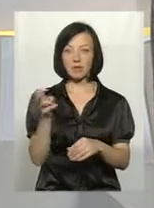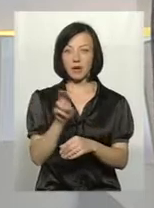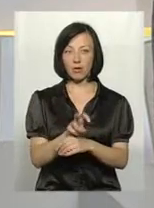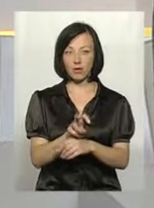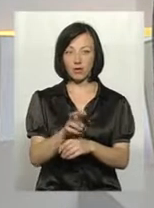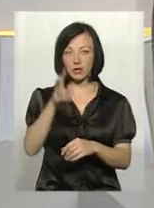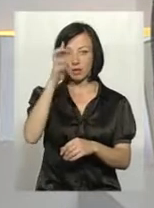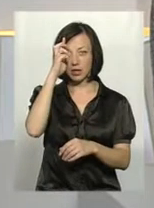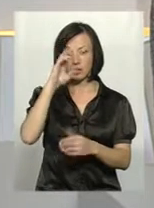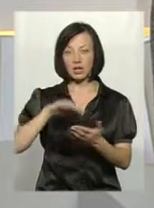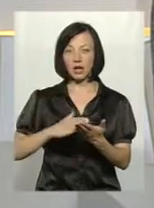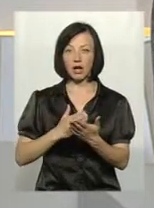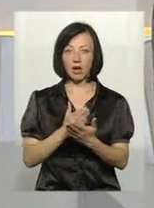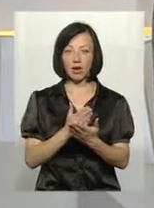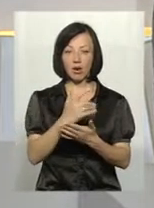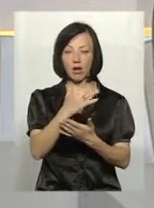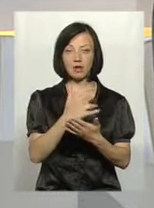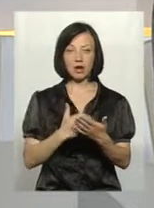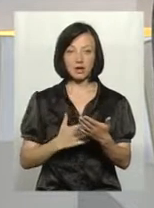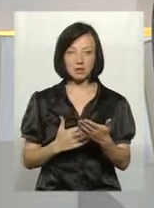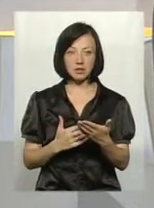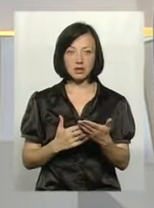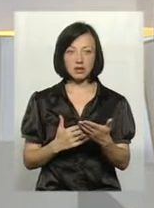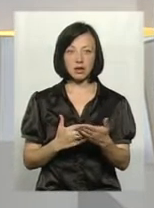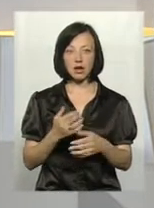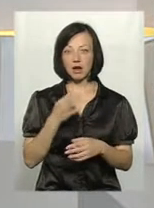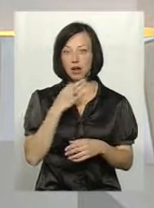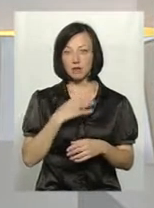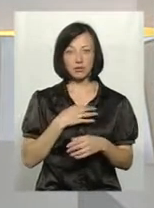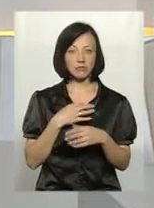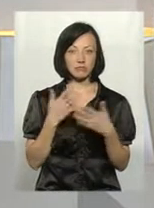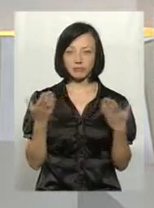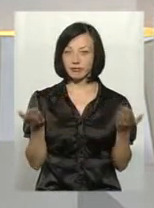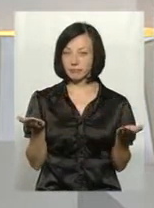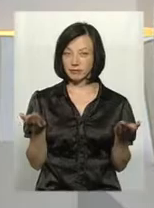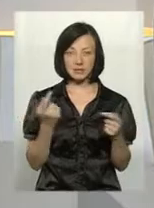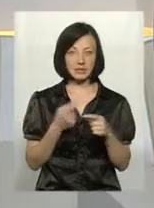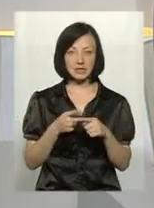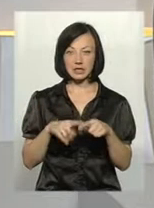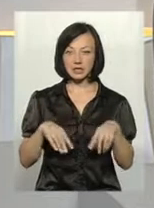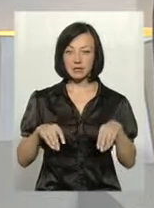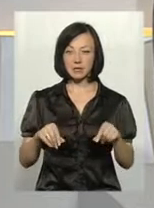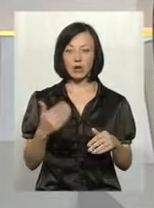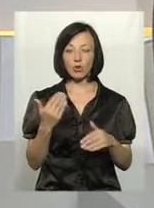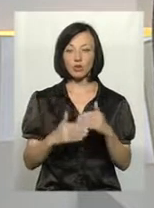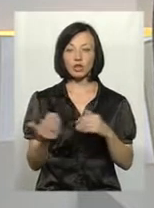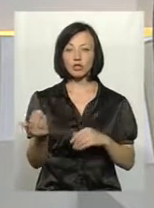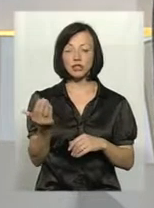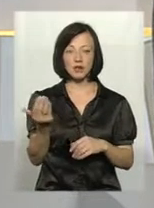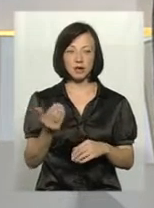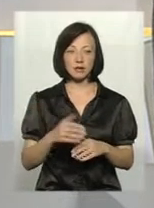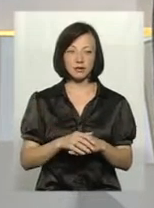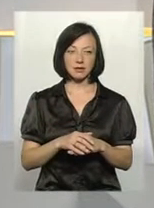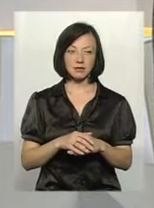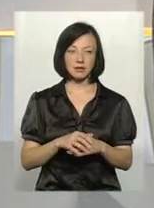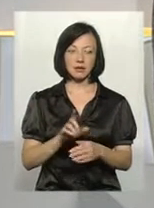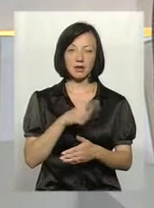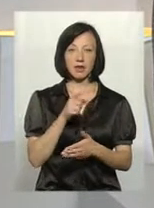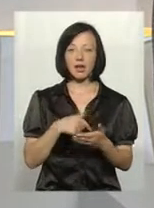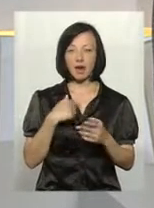в Держгеокадастр, а нам кажуть, вибачте, ця земля вже чиясь. Я вам відповім, чому так